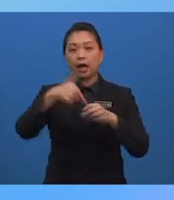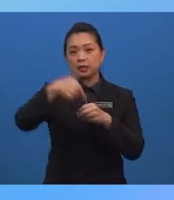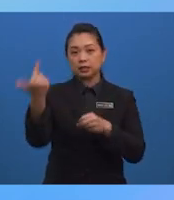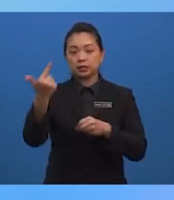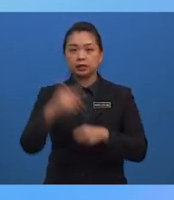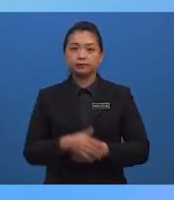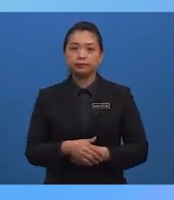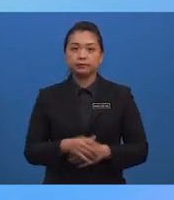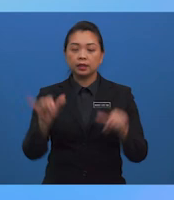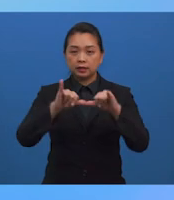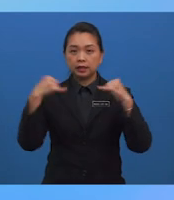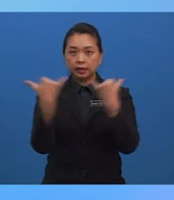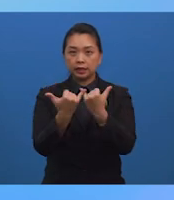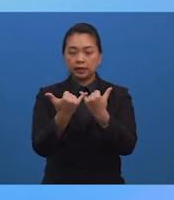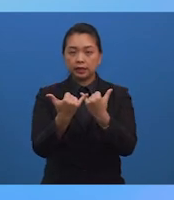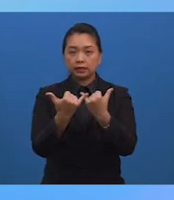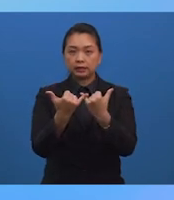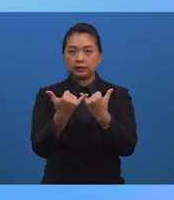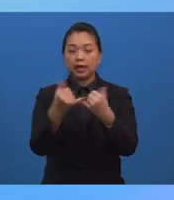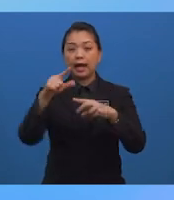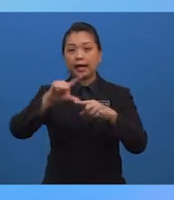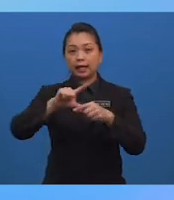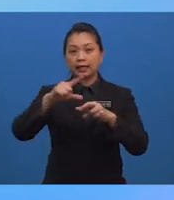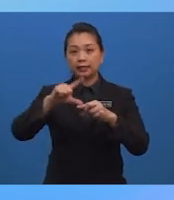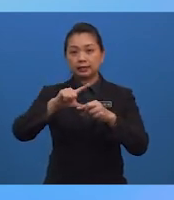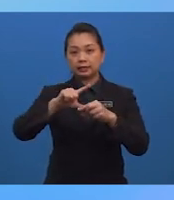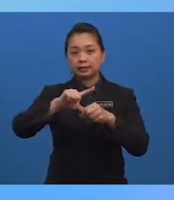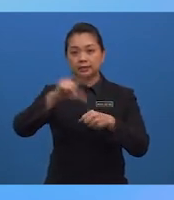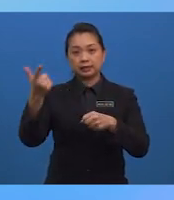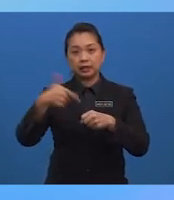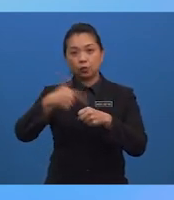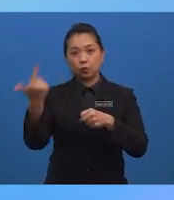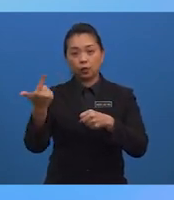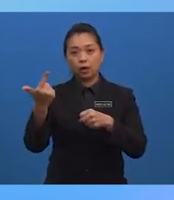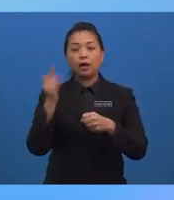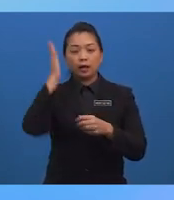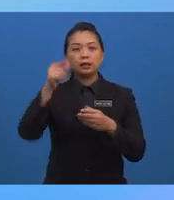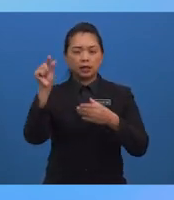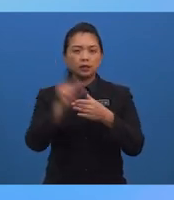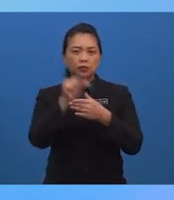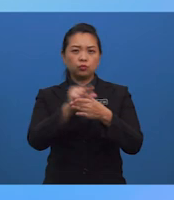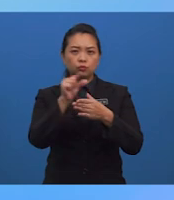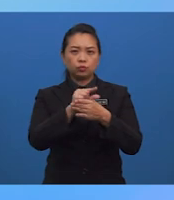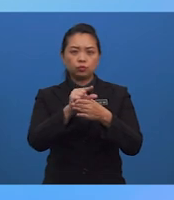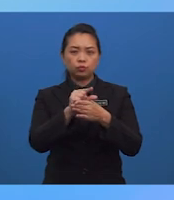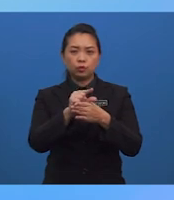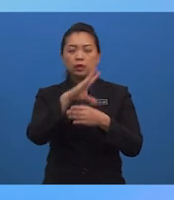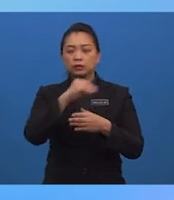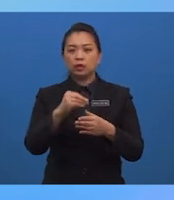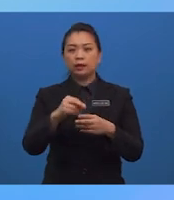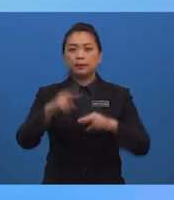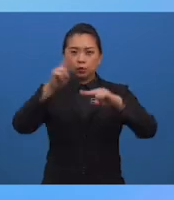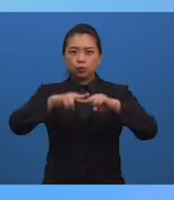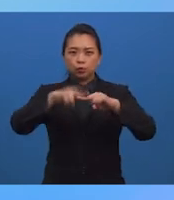Syarikat asing yang menutup operasi akan menyebabkan ekonomi negara terjejas dan penduduk tempatan